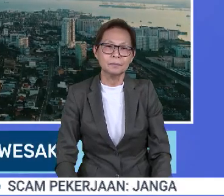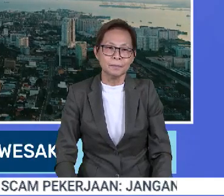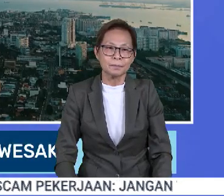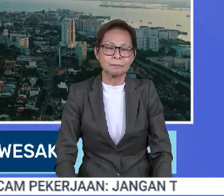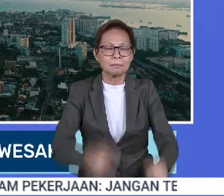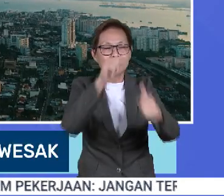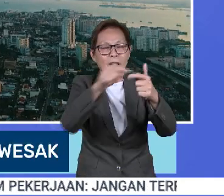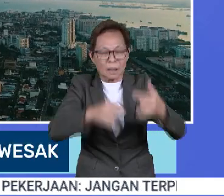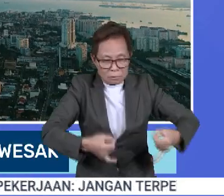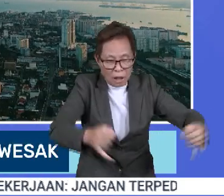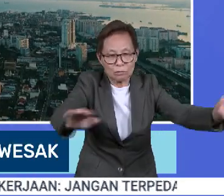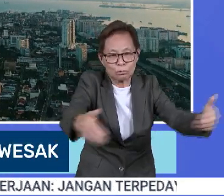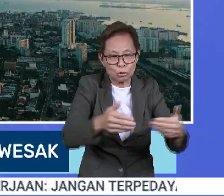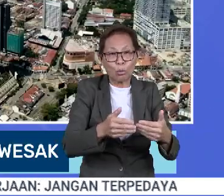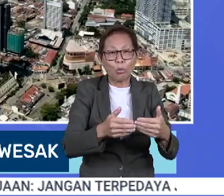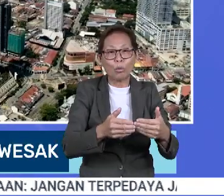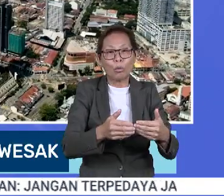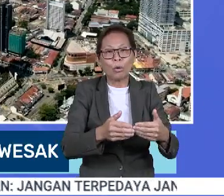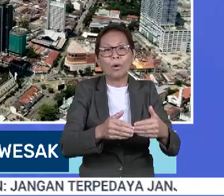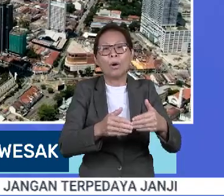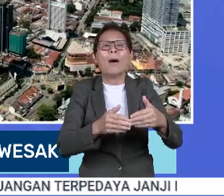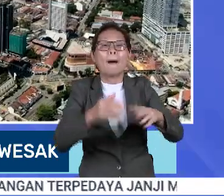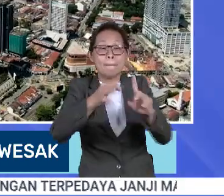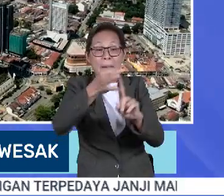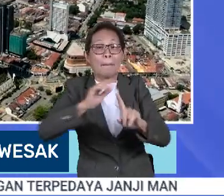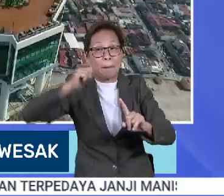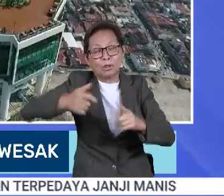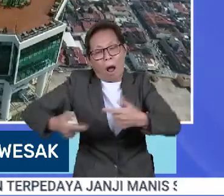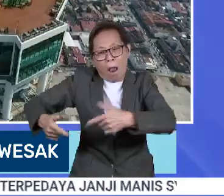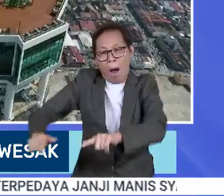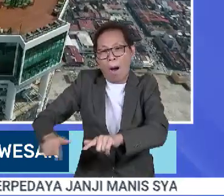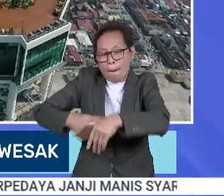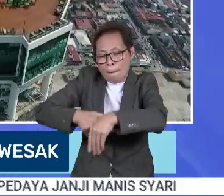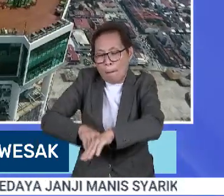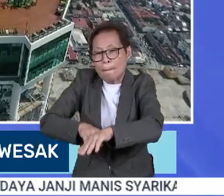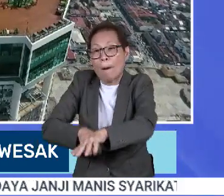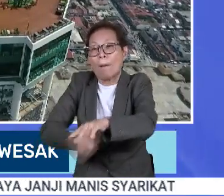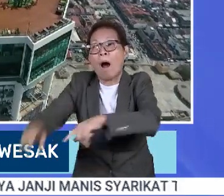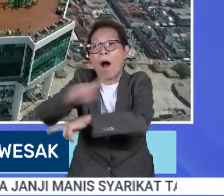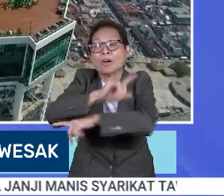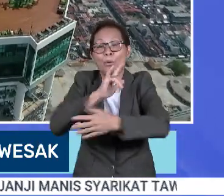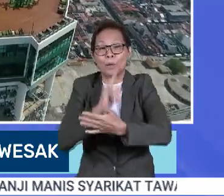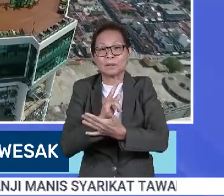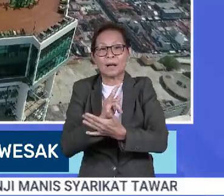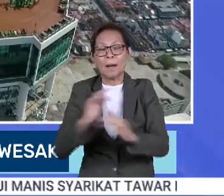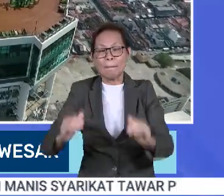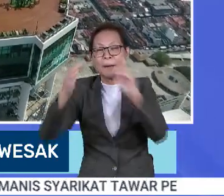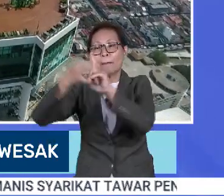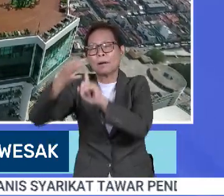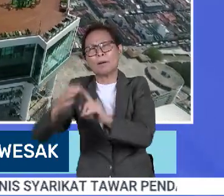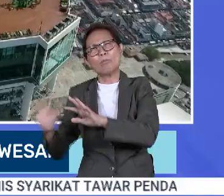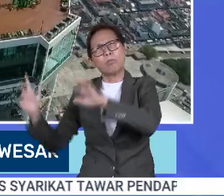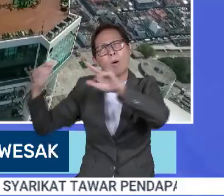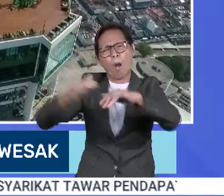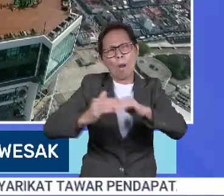beberapa Jalan akan ditutup di kawasan kepada peranakan hari waisa peringkat Pulau Pinang yang dijangkau